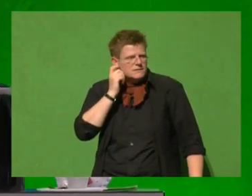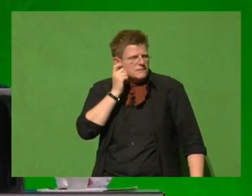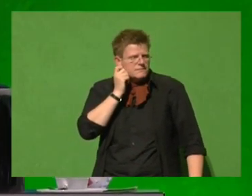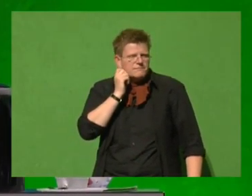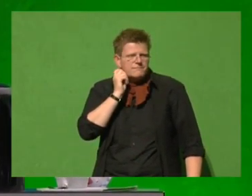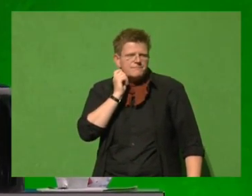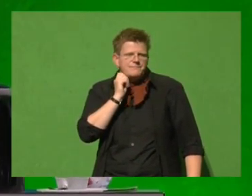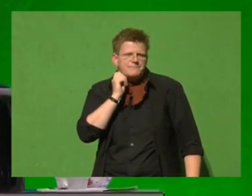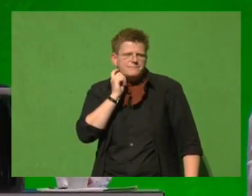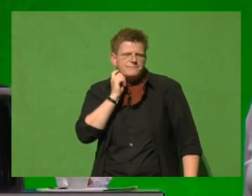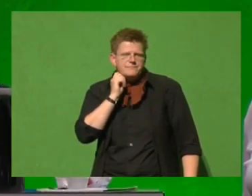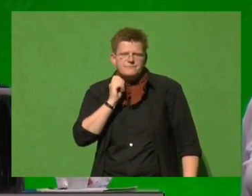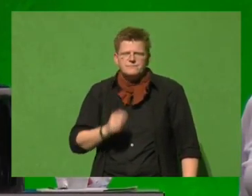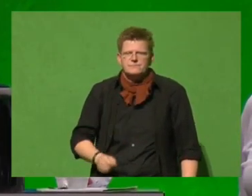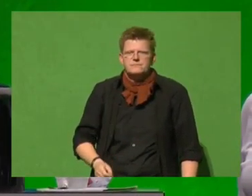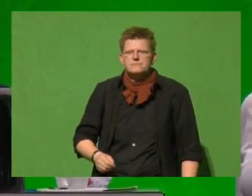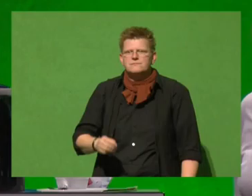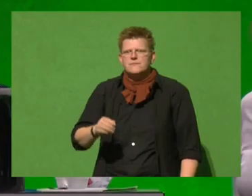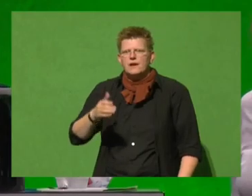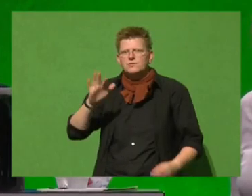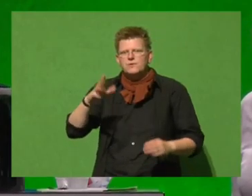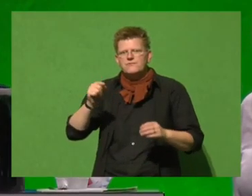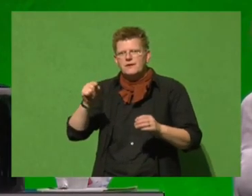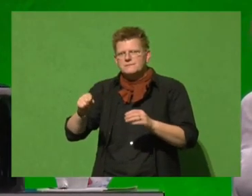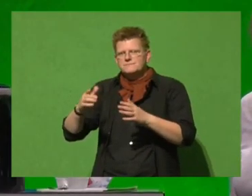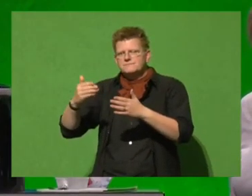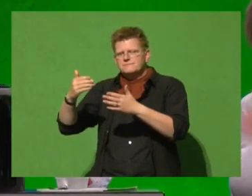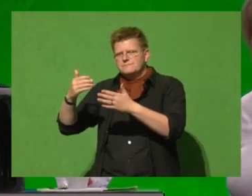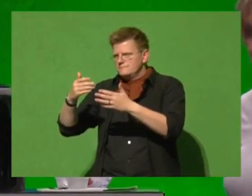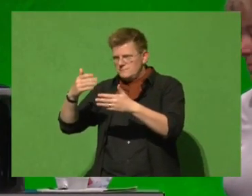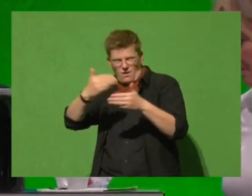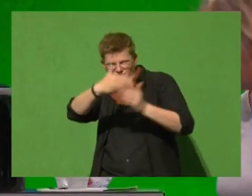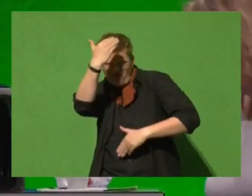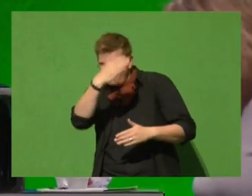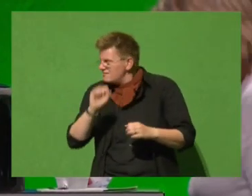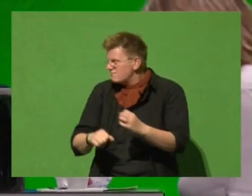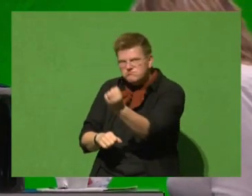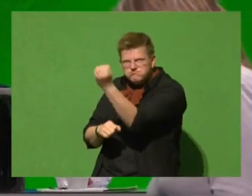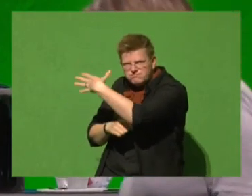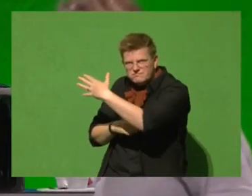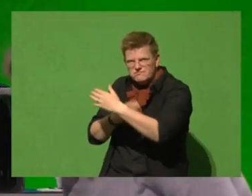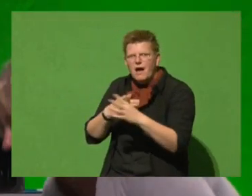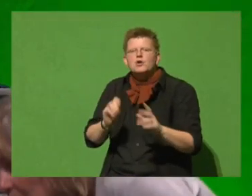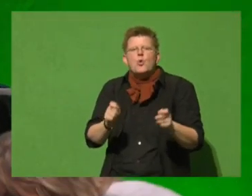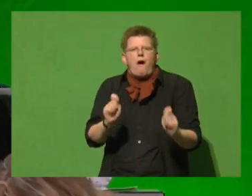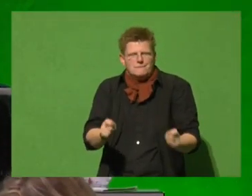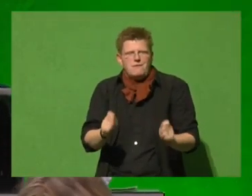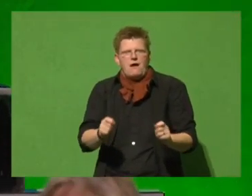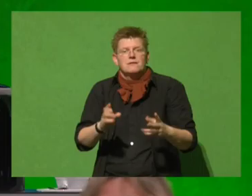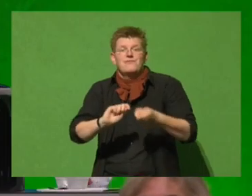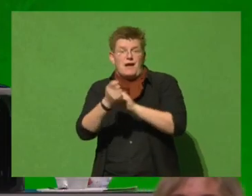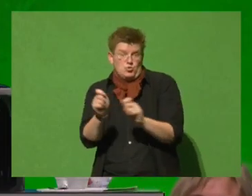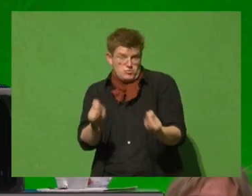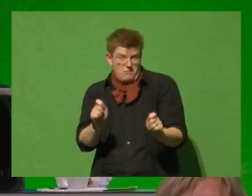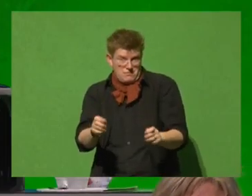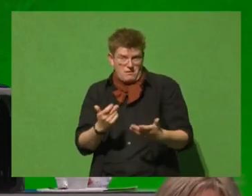Eventuell könnt ihr ihn gleich auch an der Wand selber lesen. Der geänderte Antrag wäre jedenfalls jetzt im Einvernehmen mit dem Antragsteller: die Mitgliedschaft